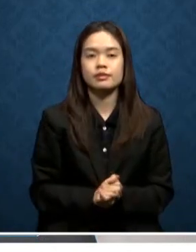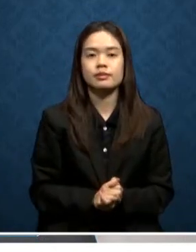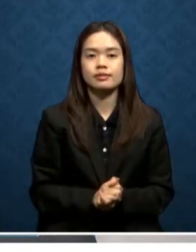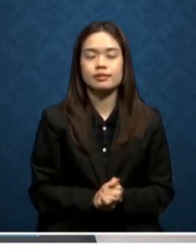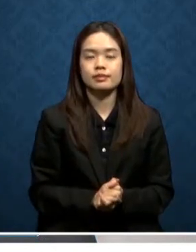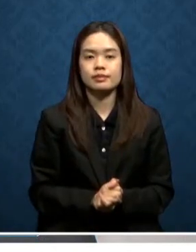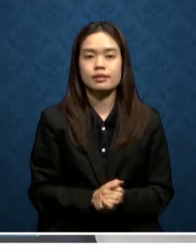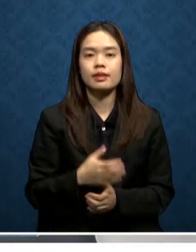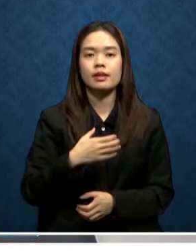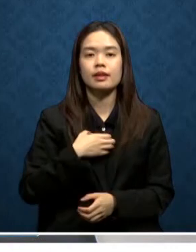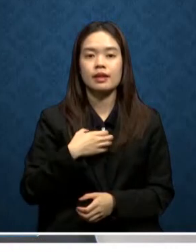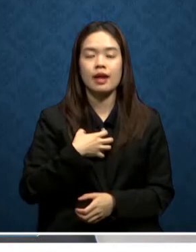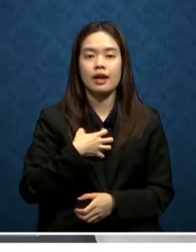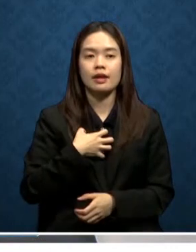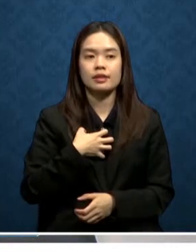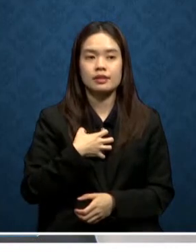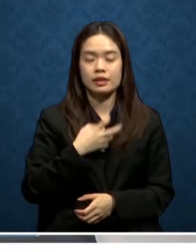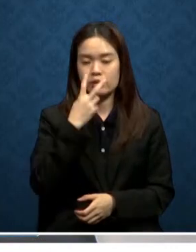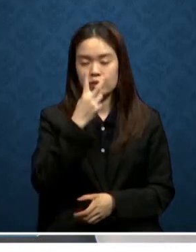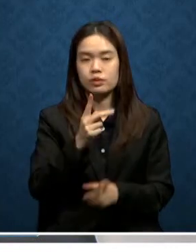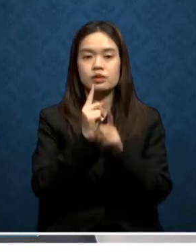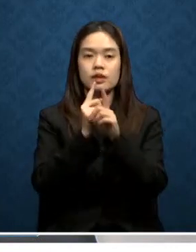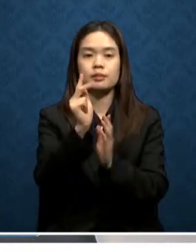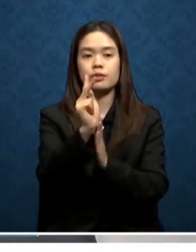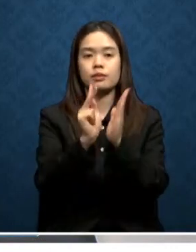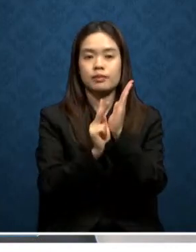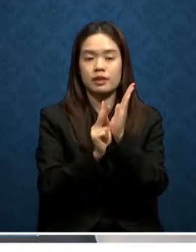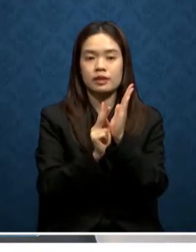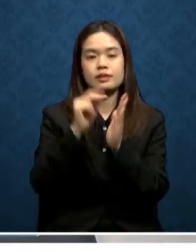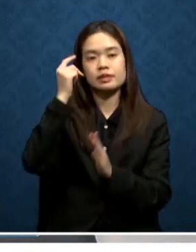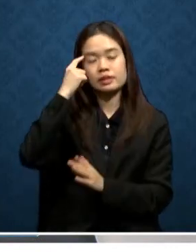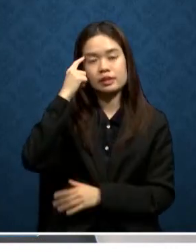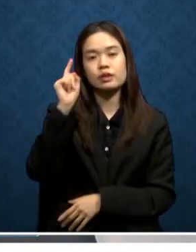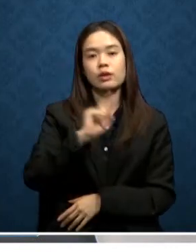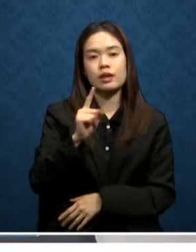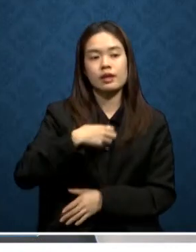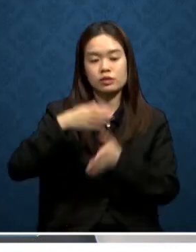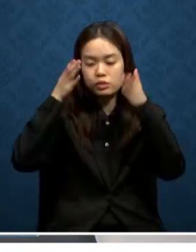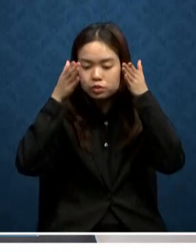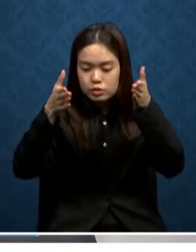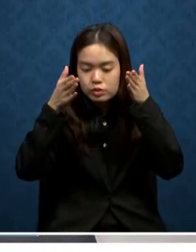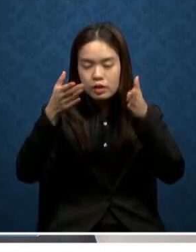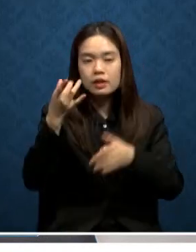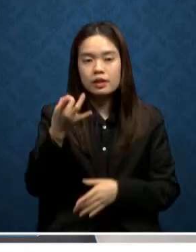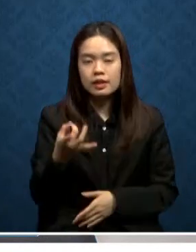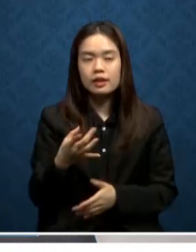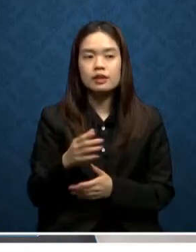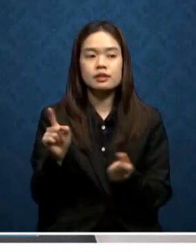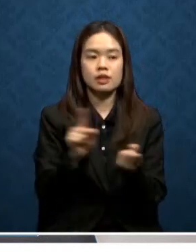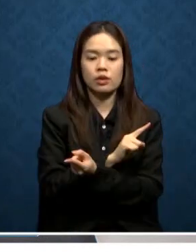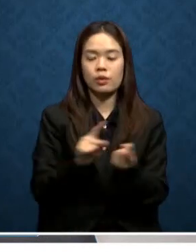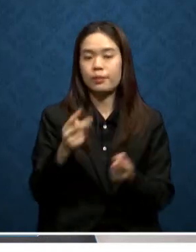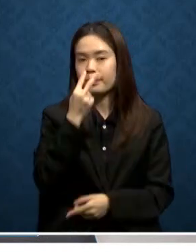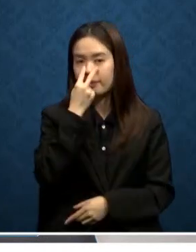ราเป็นไปตามบทบาทของกฎหมายนะครับรู้เจตนาอยู่แล้วทุกอย่างอยู่ที่เจตนานะครับทุกอย่างสังคมเห็นหมดว่